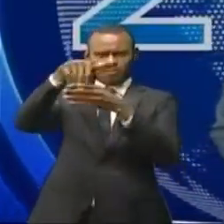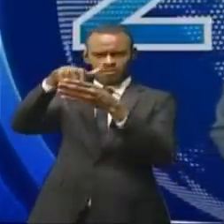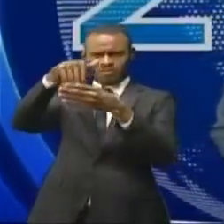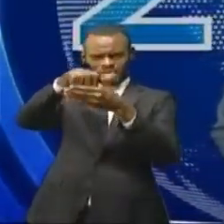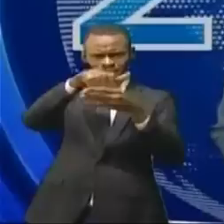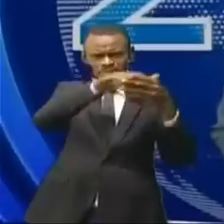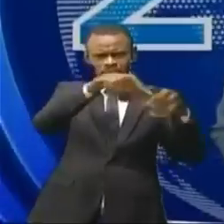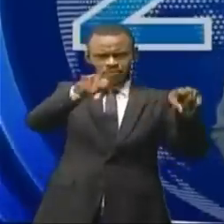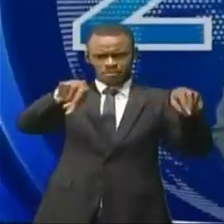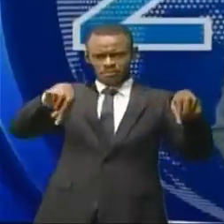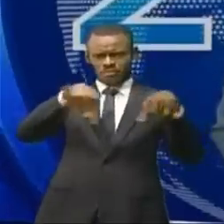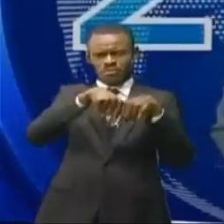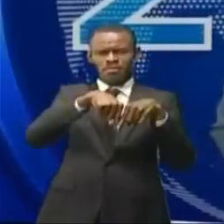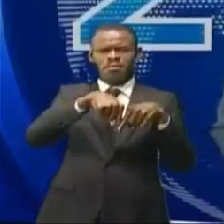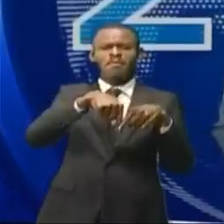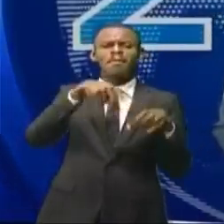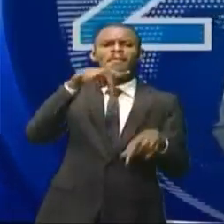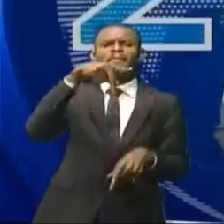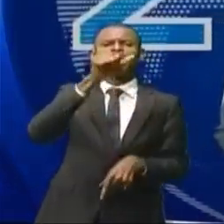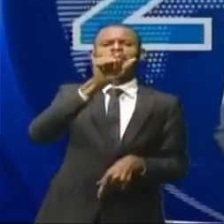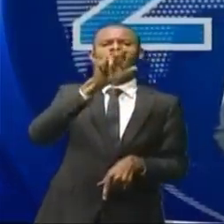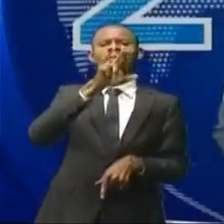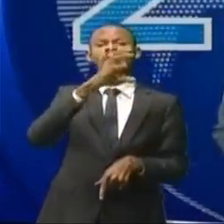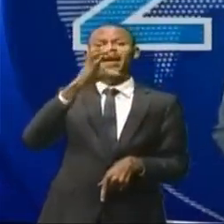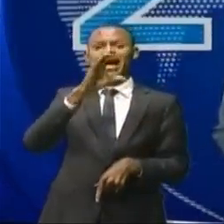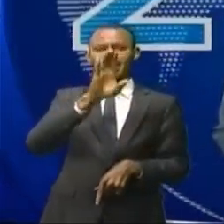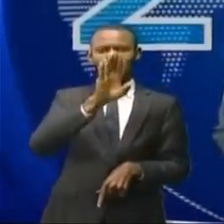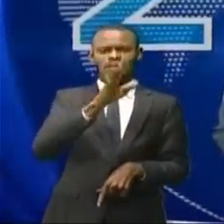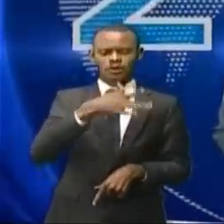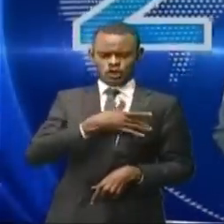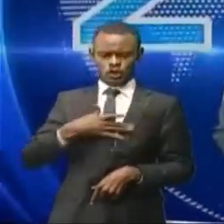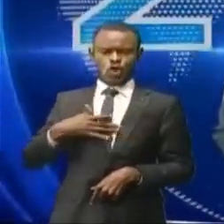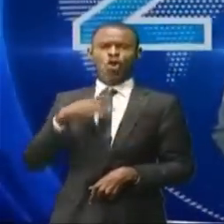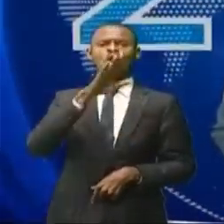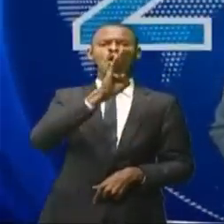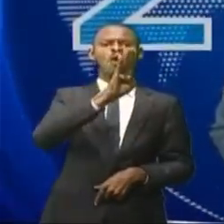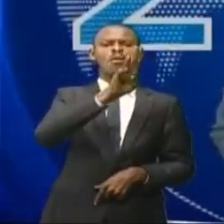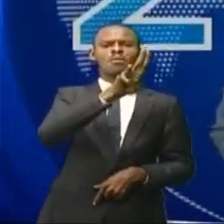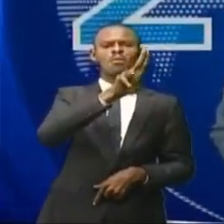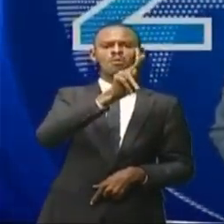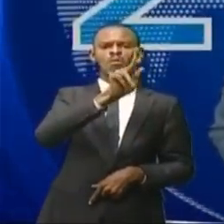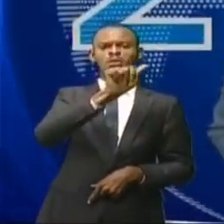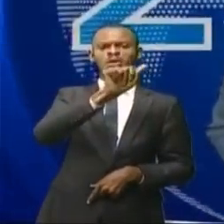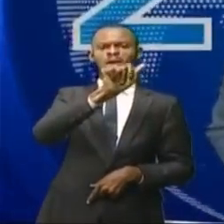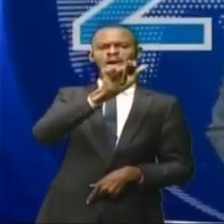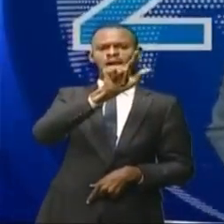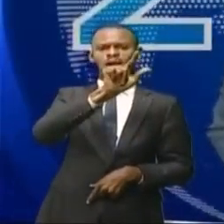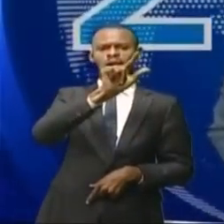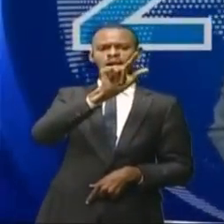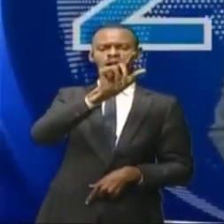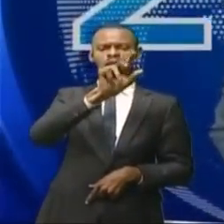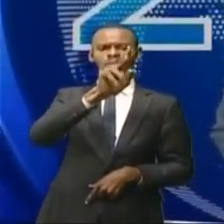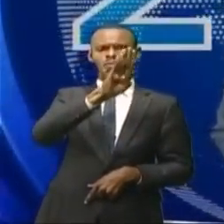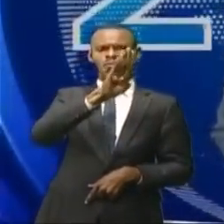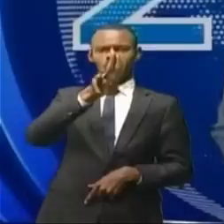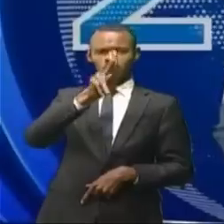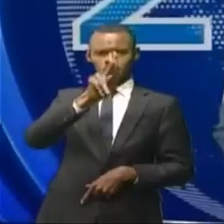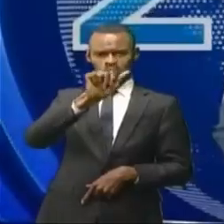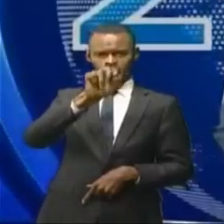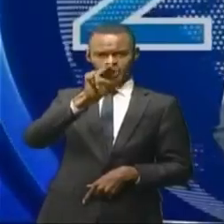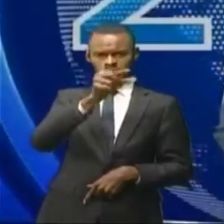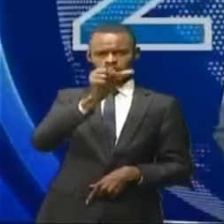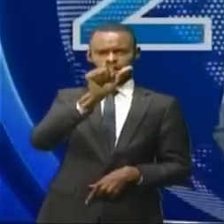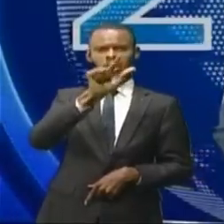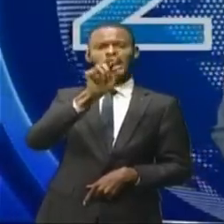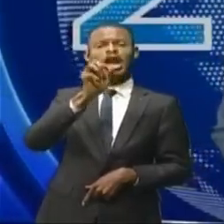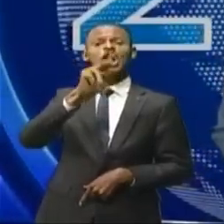les petits agriculteurs y croient c'est le cas de l'Union des associations des enfants des militaires et policiers qui ont